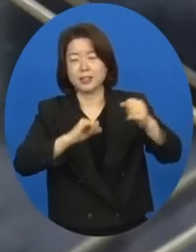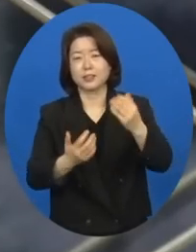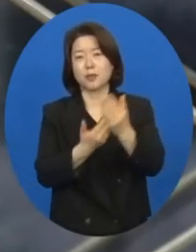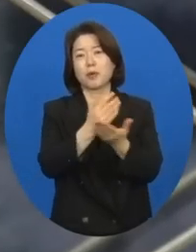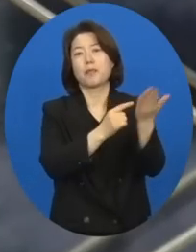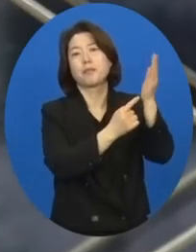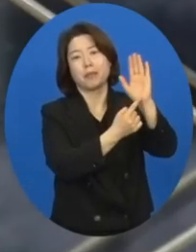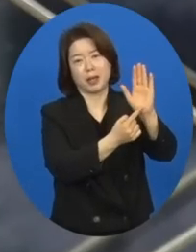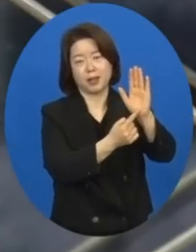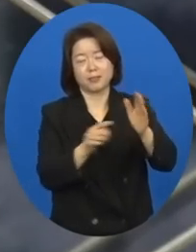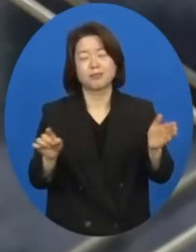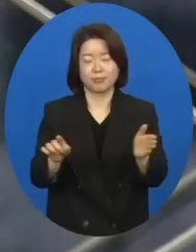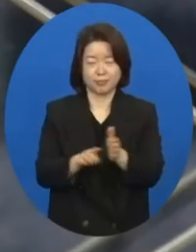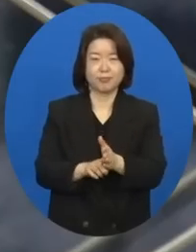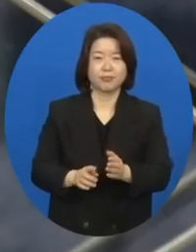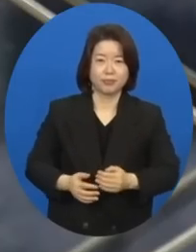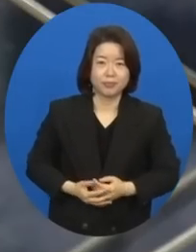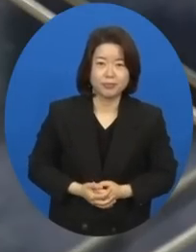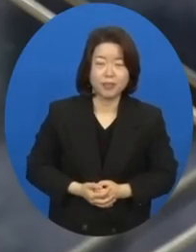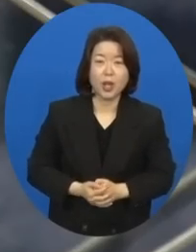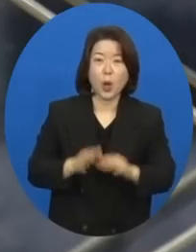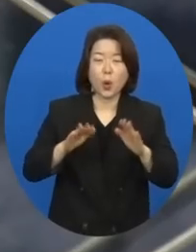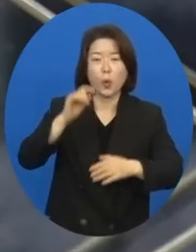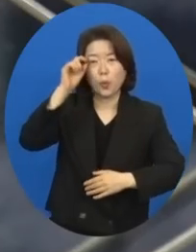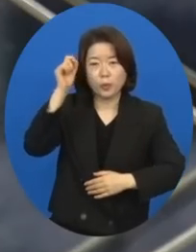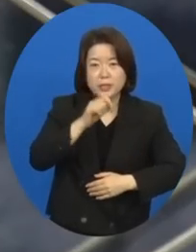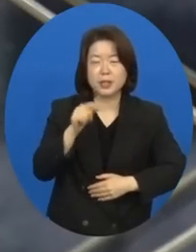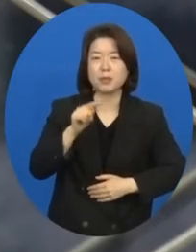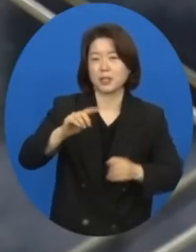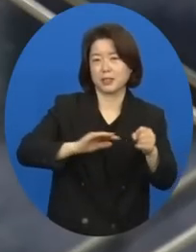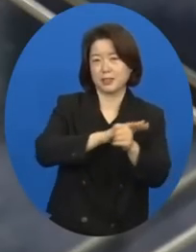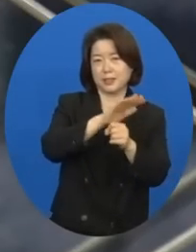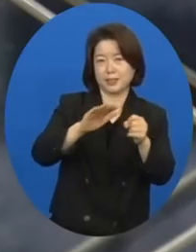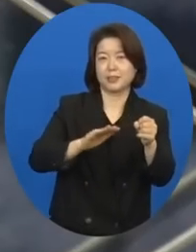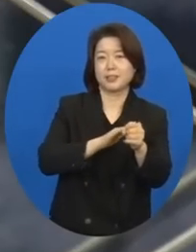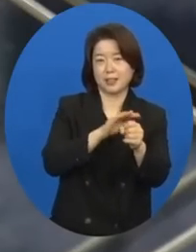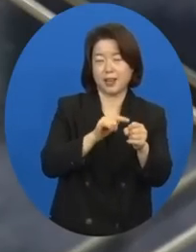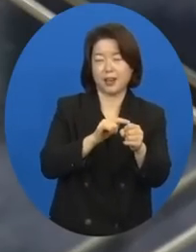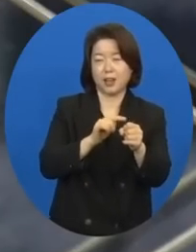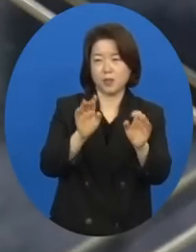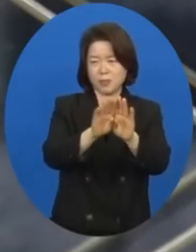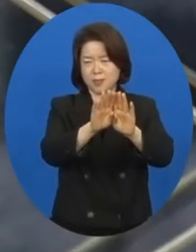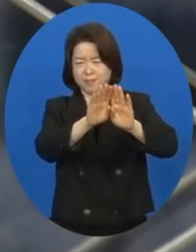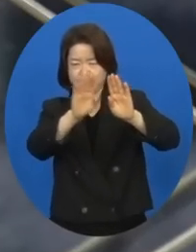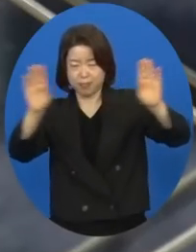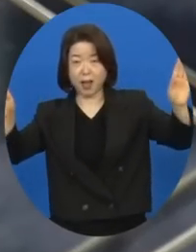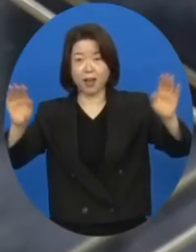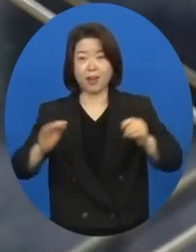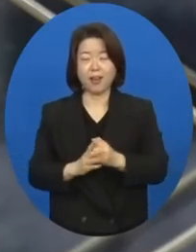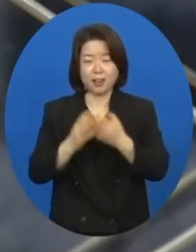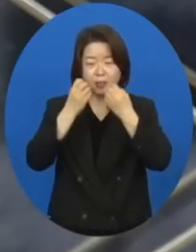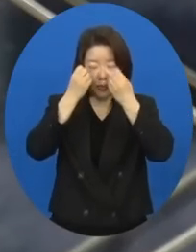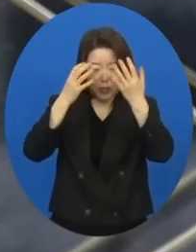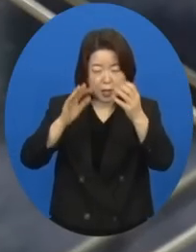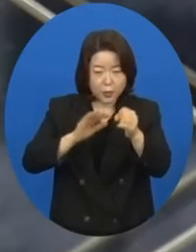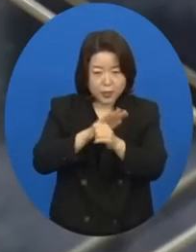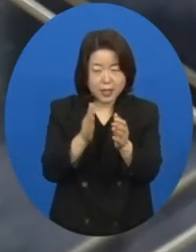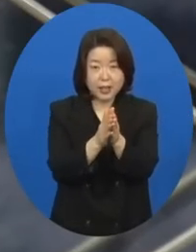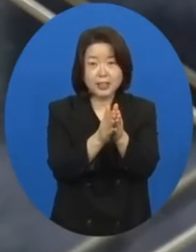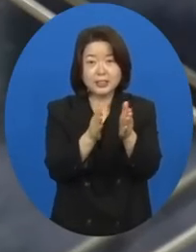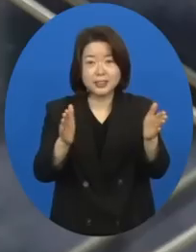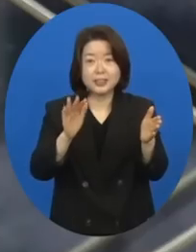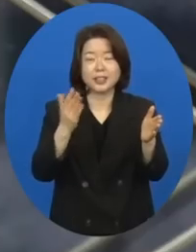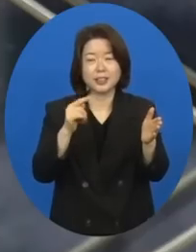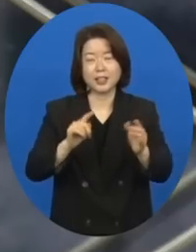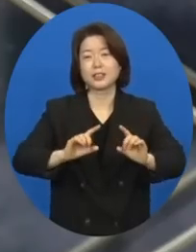것을 믿습니다. 바로 오늘 이 새벽이 그 사랑의 문이 활짝 열려지고 새롭게 사랑이 시작되어지는